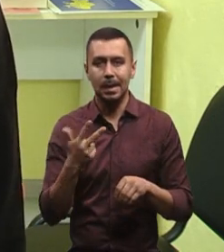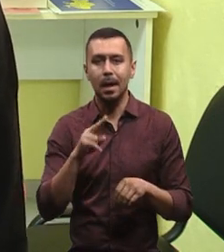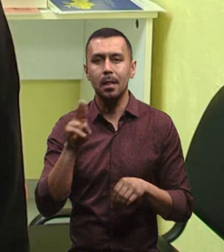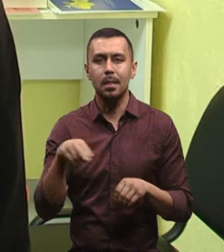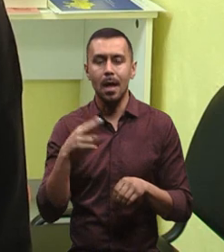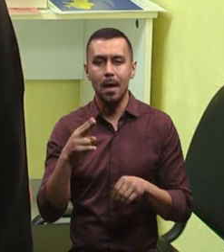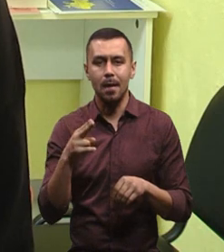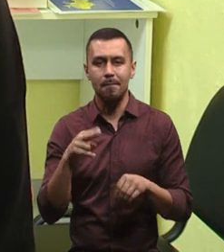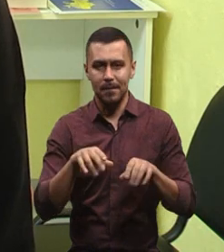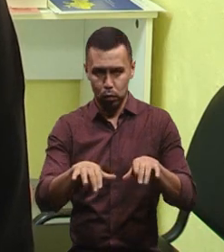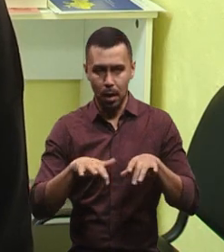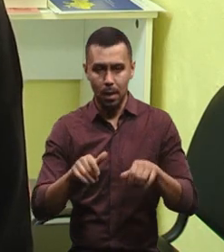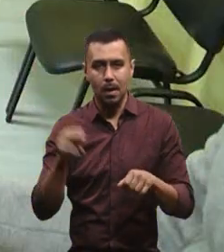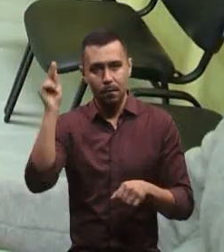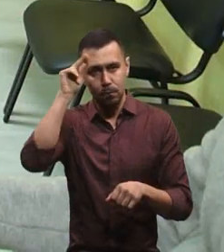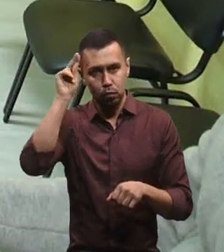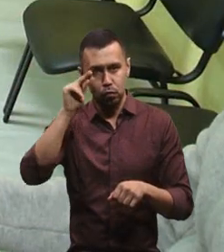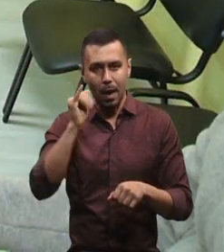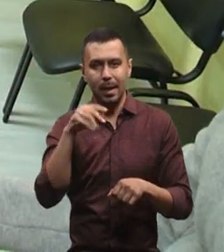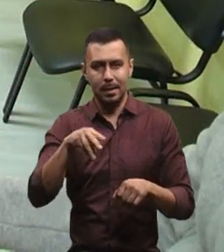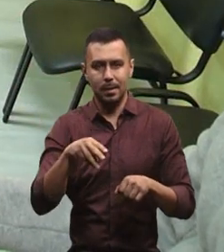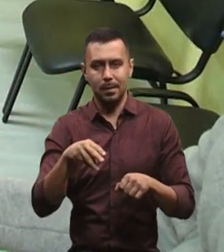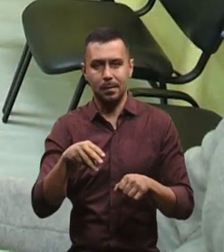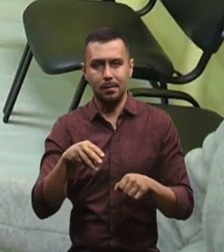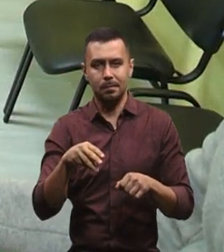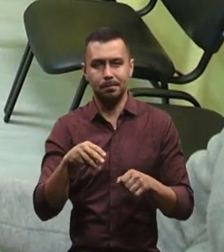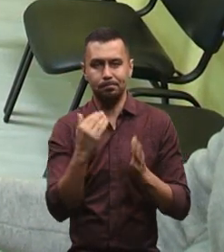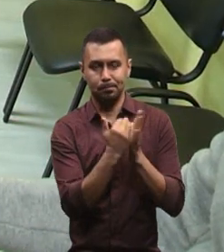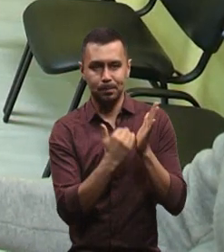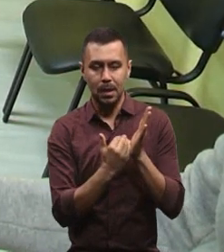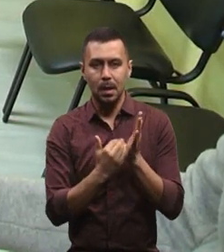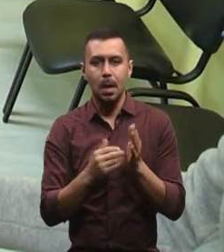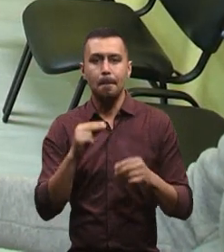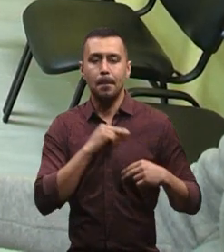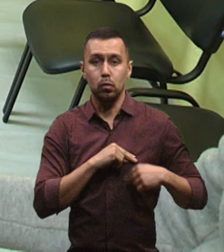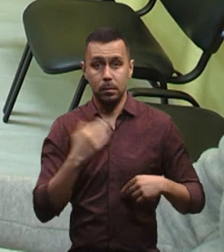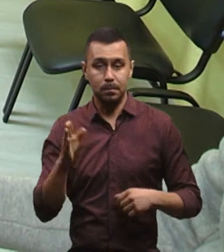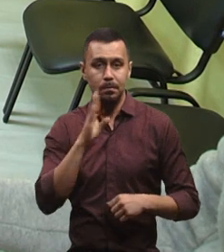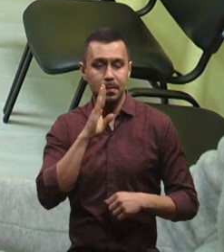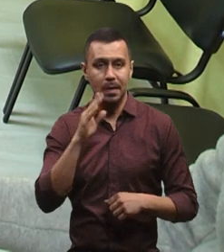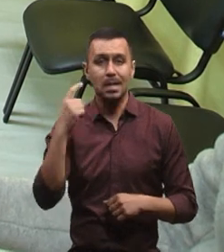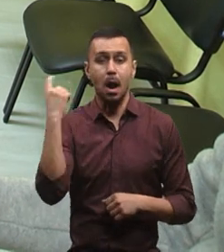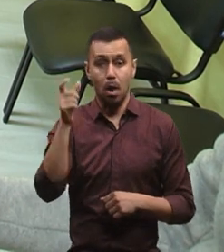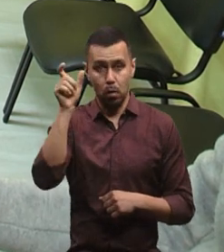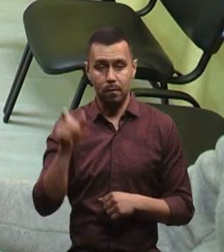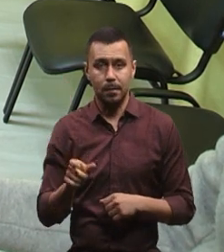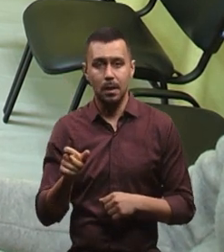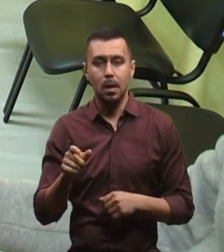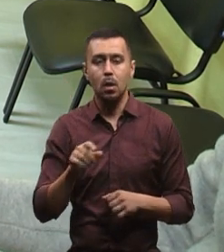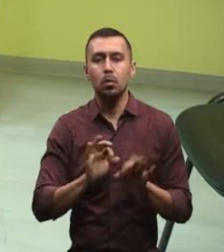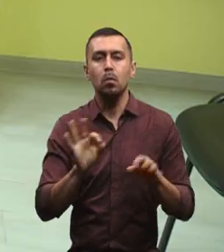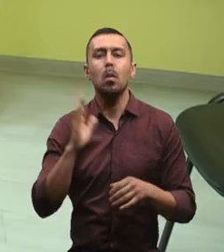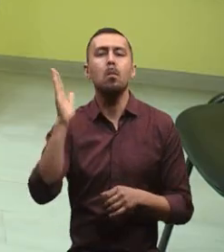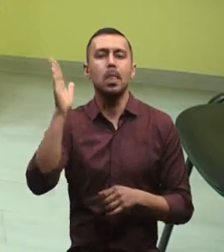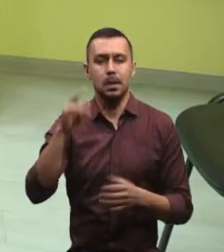3D-візуалізації і вчу HTML. Працює в Хмельницькому в соціальній сфері Надія Стройкова з Харкова. Розповідає про подальші